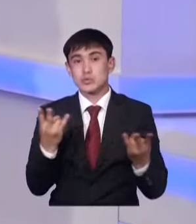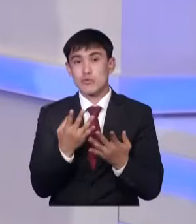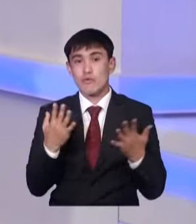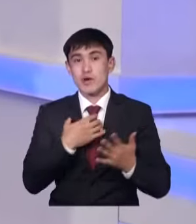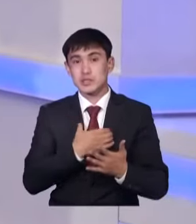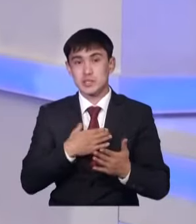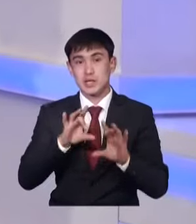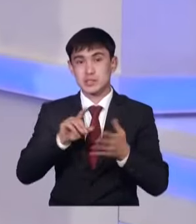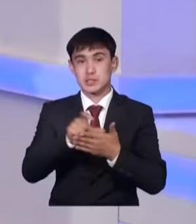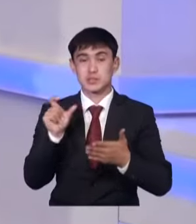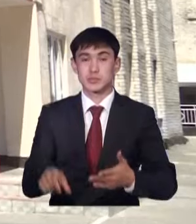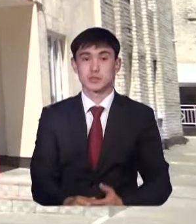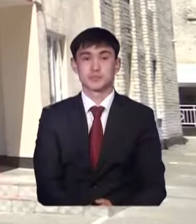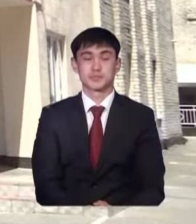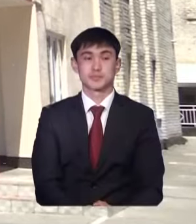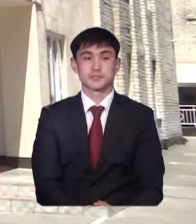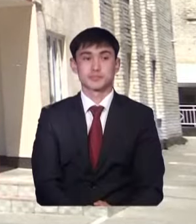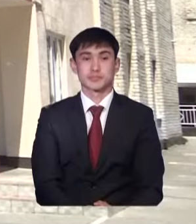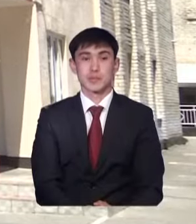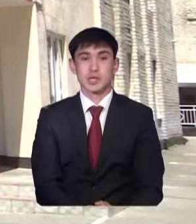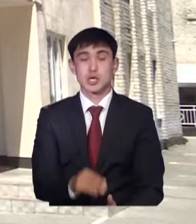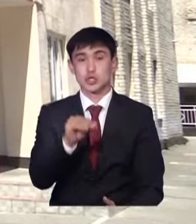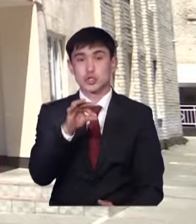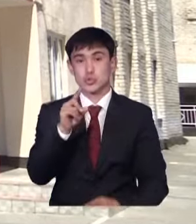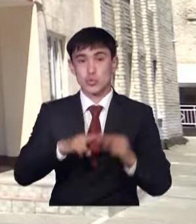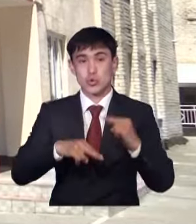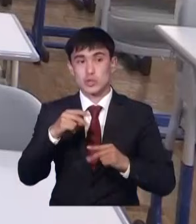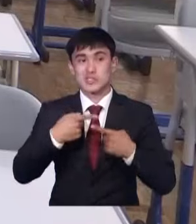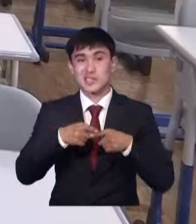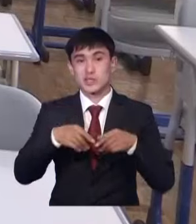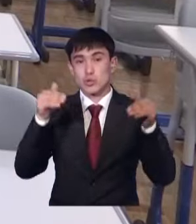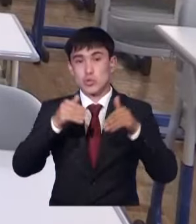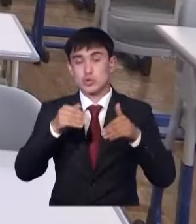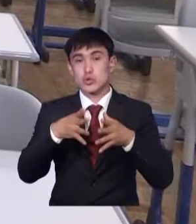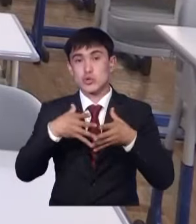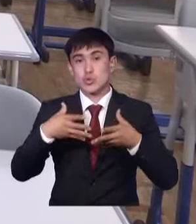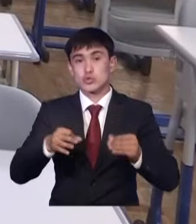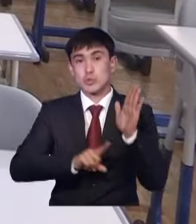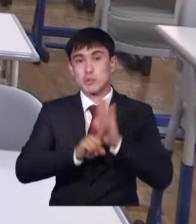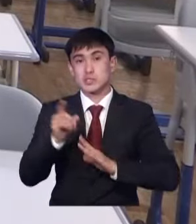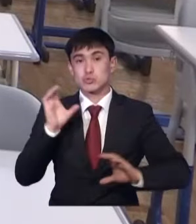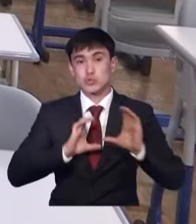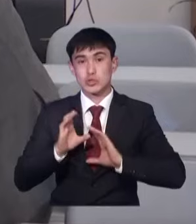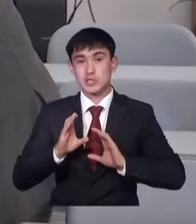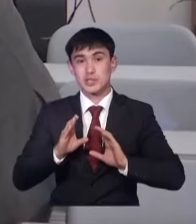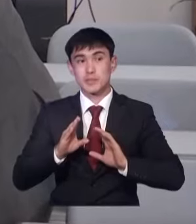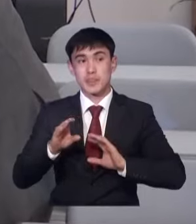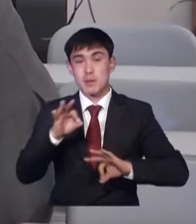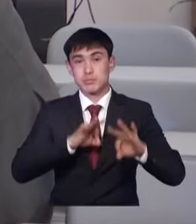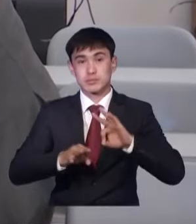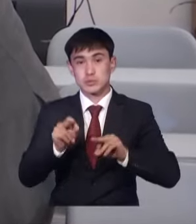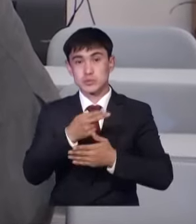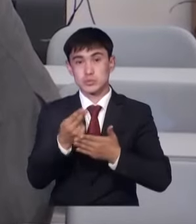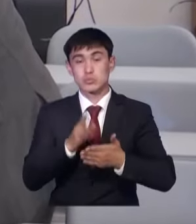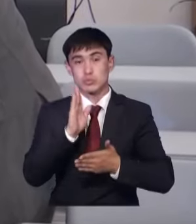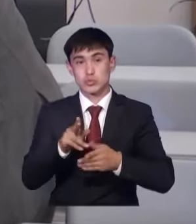Ернұр Медет баяндайды. Жетісу құрылыс техникалық колледжі күзден бастап студенттерді сәулет мамандығы бойынша оқытады.